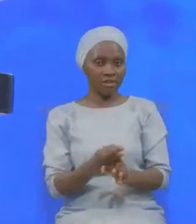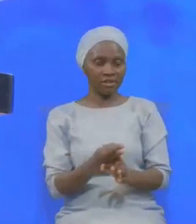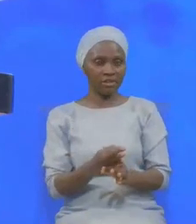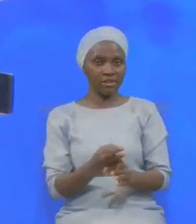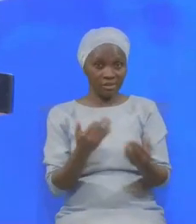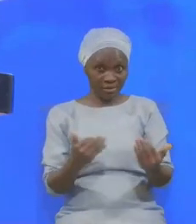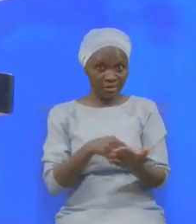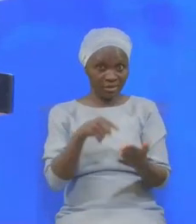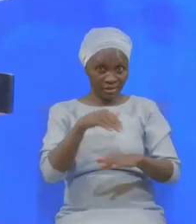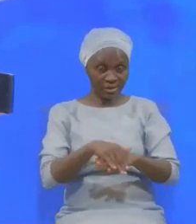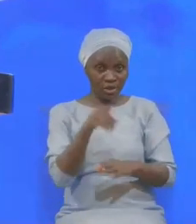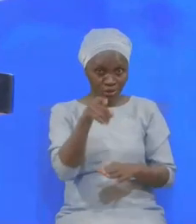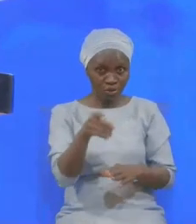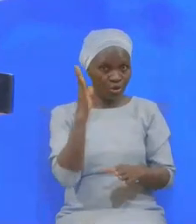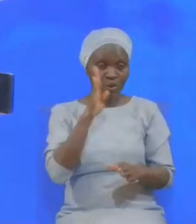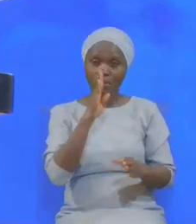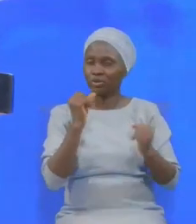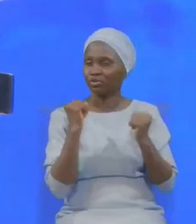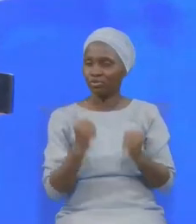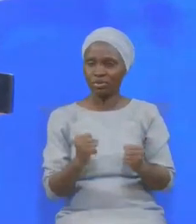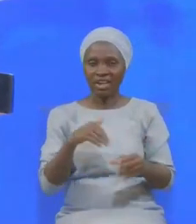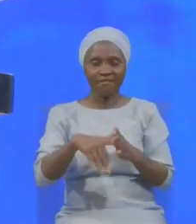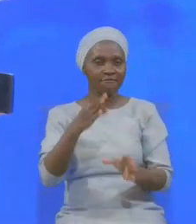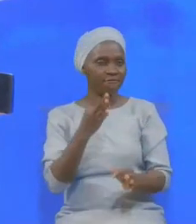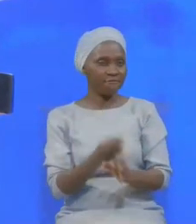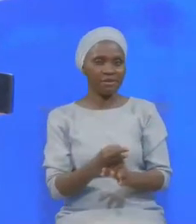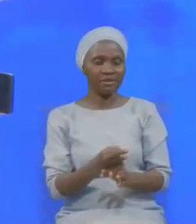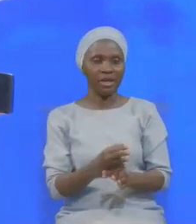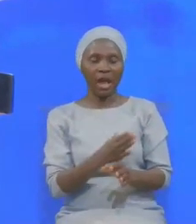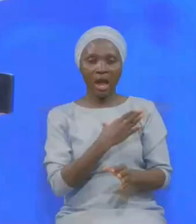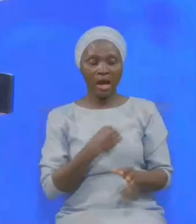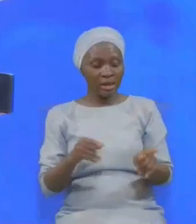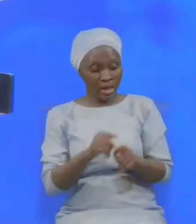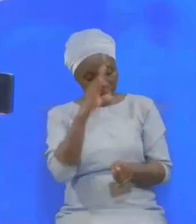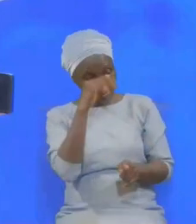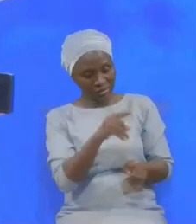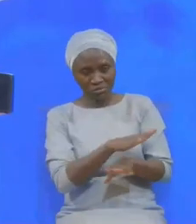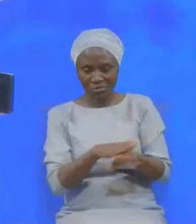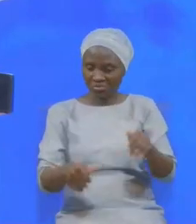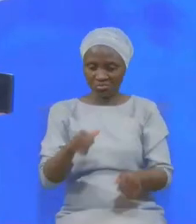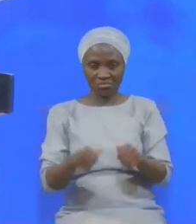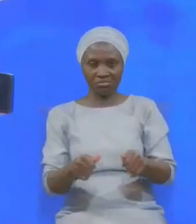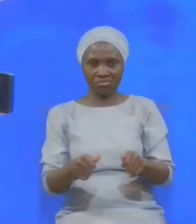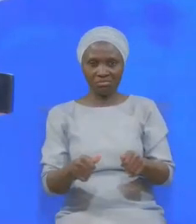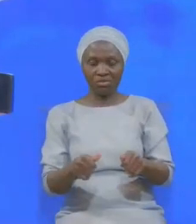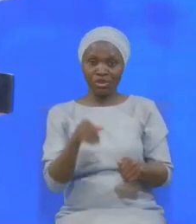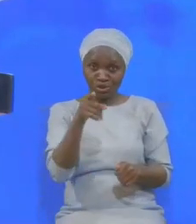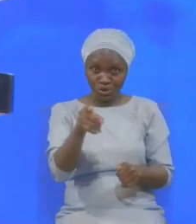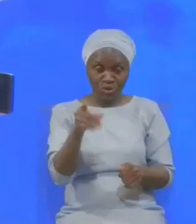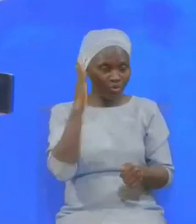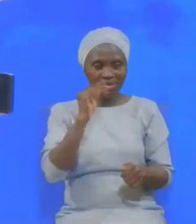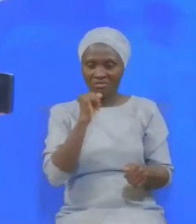foi, ce soir vous serez fortifié par la foi, comme il ne doutait pas par incrédulité. Ce soir, vous n'allez pas douter